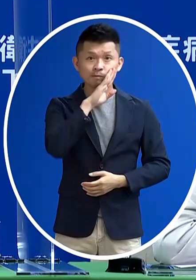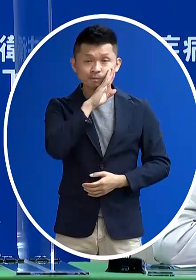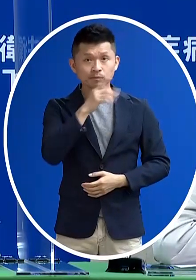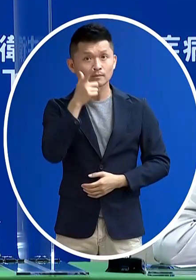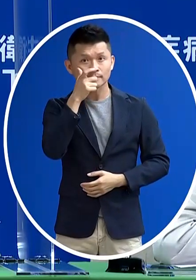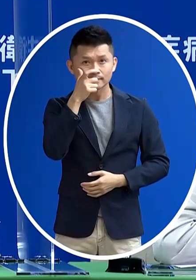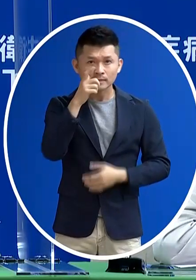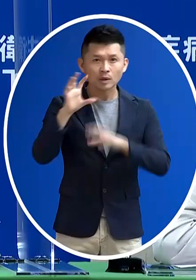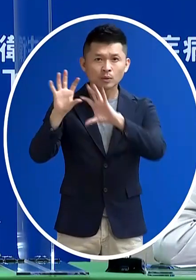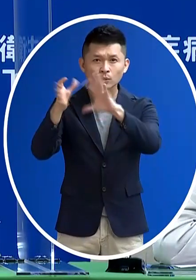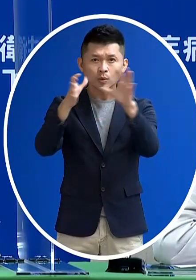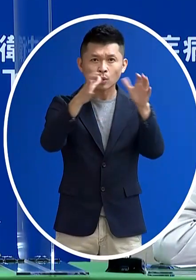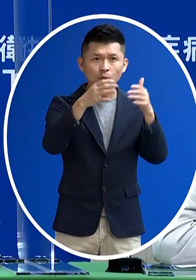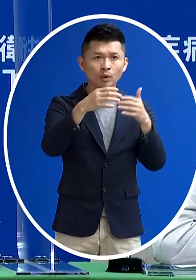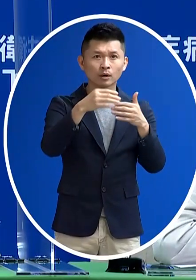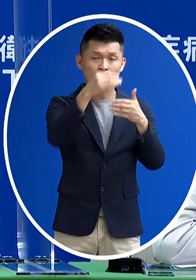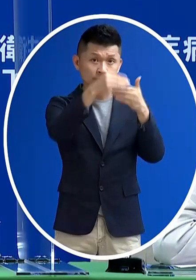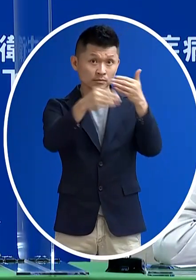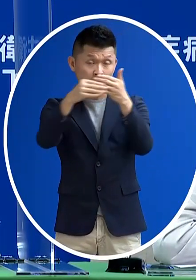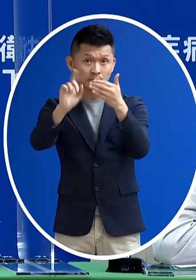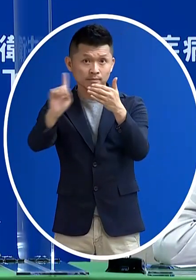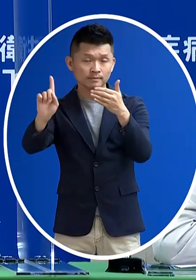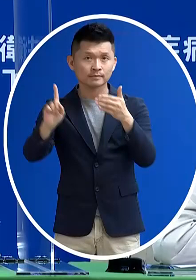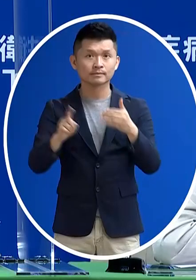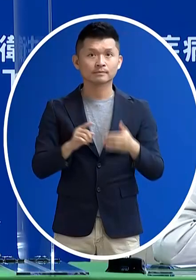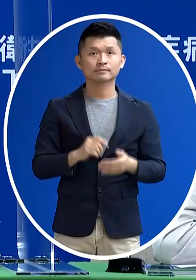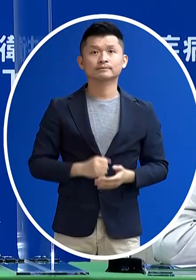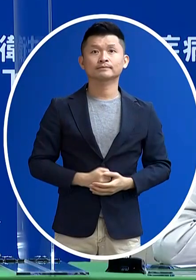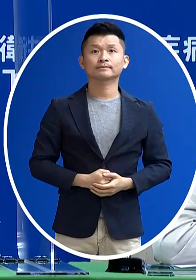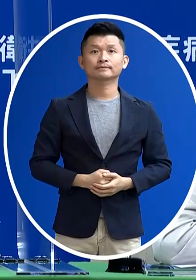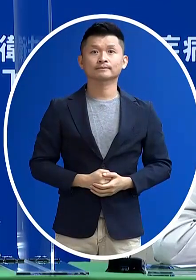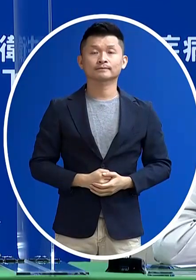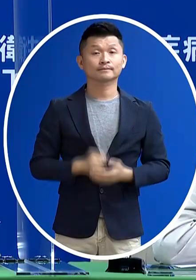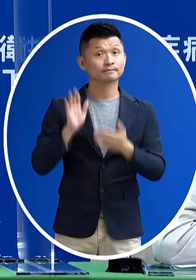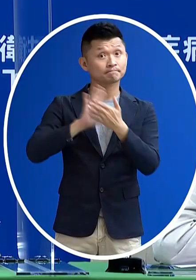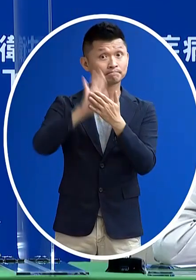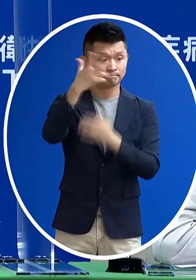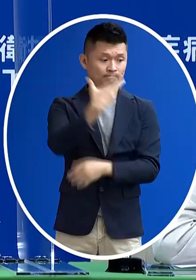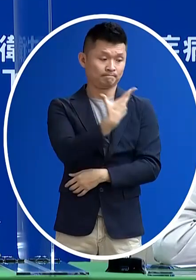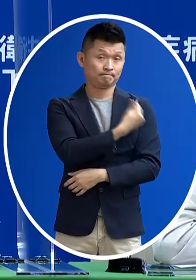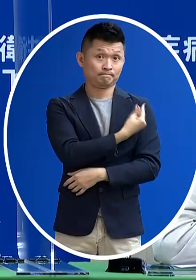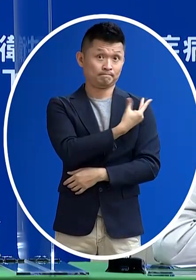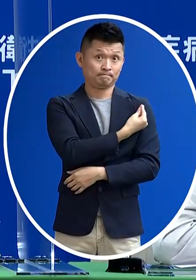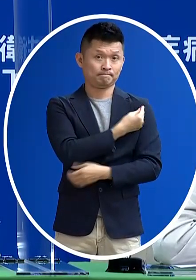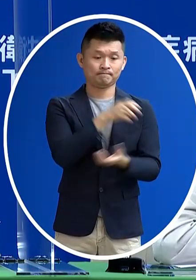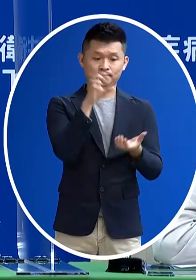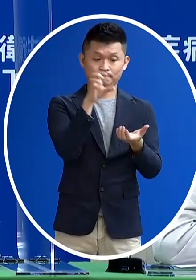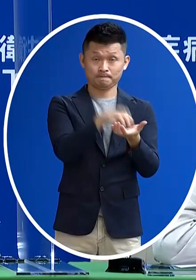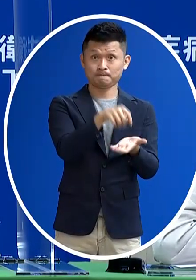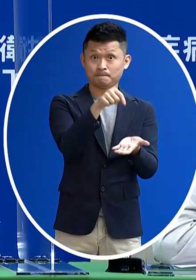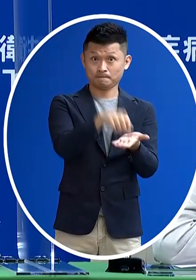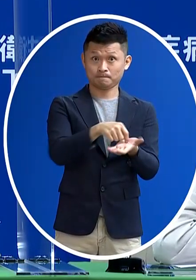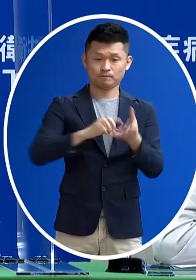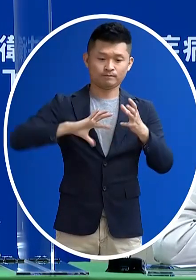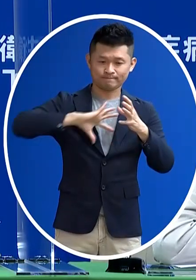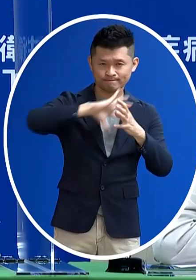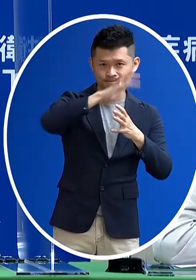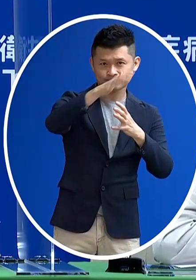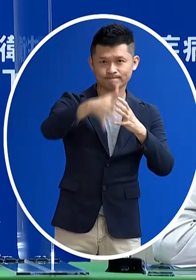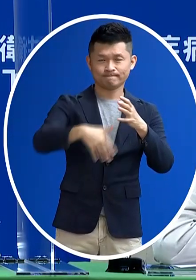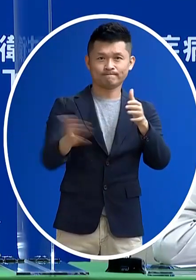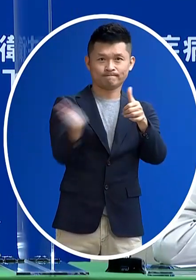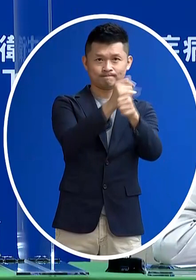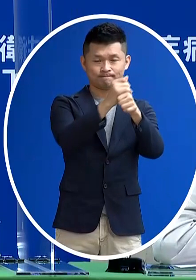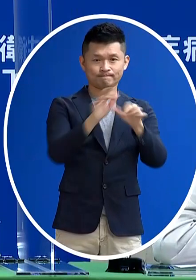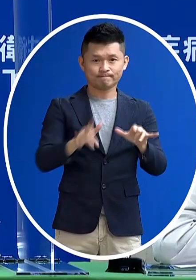个国家的规格，因为这个未来这个疫苗接种的证明是要在全球做使